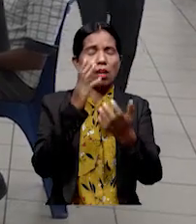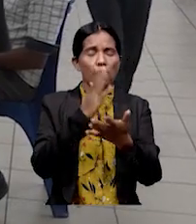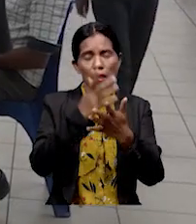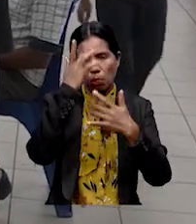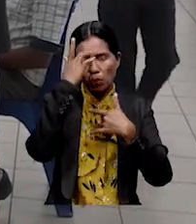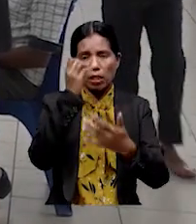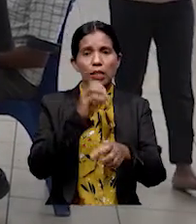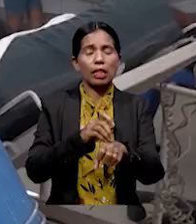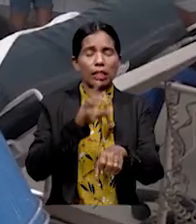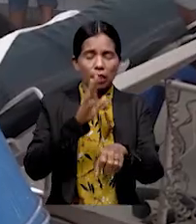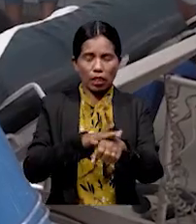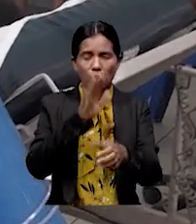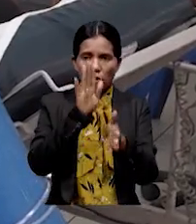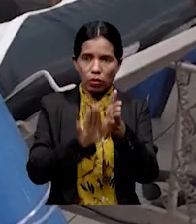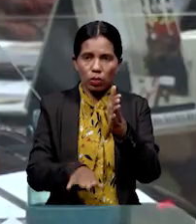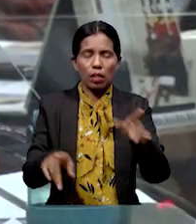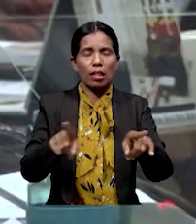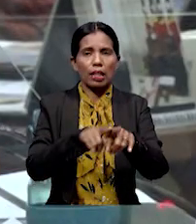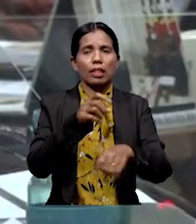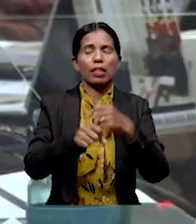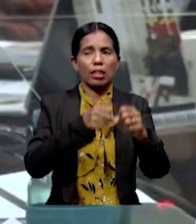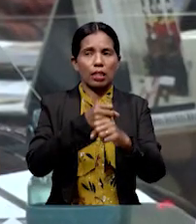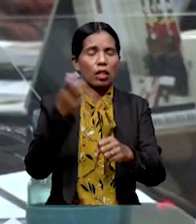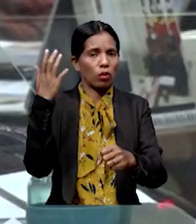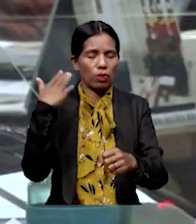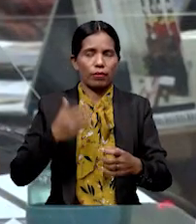menos liu compara ho tinan hirak antes.